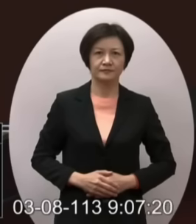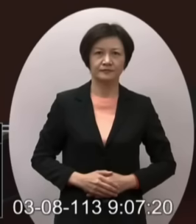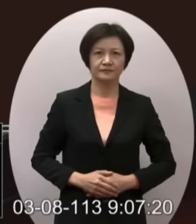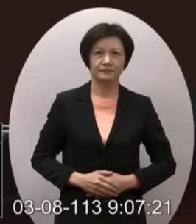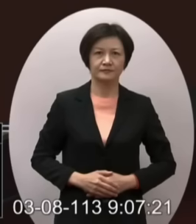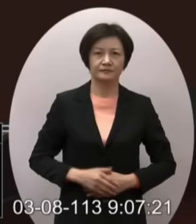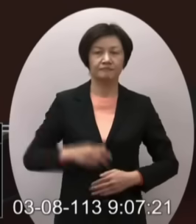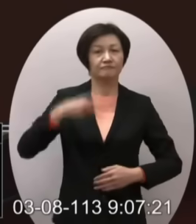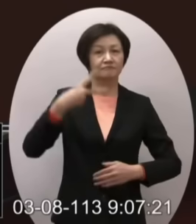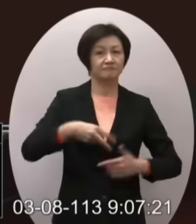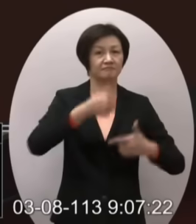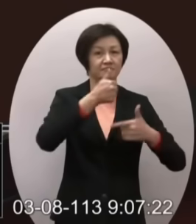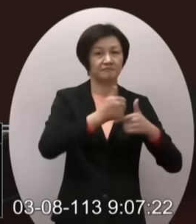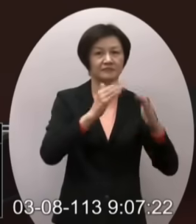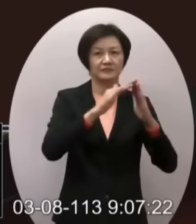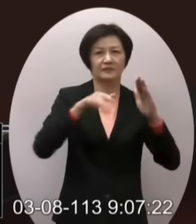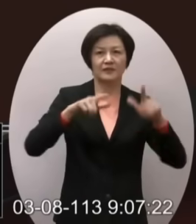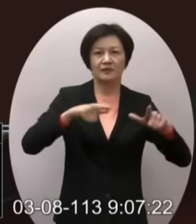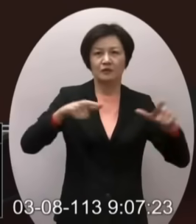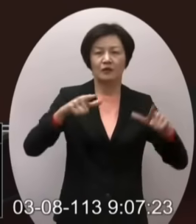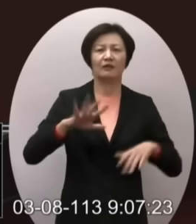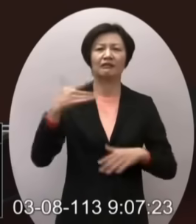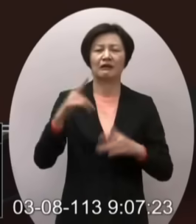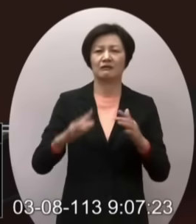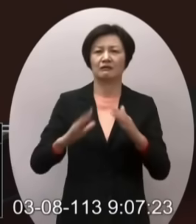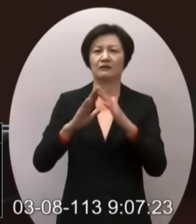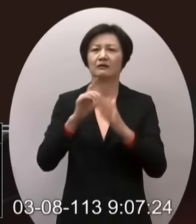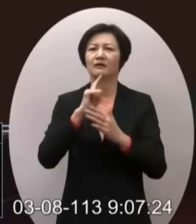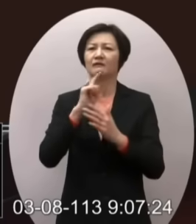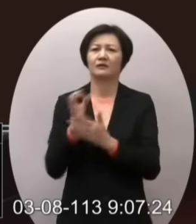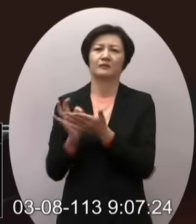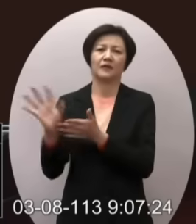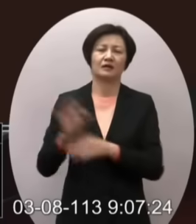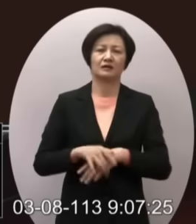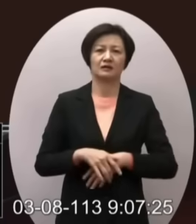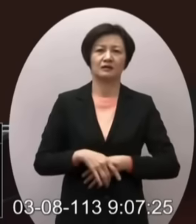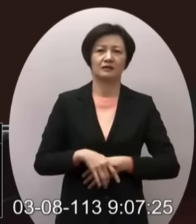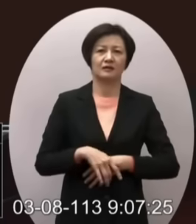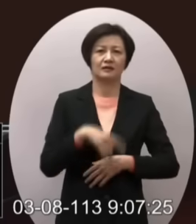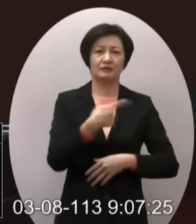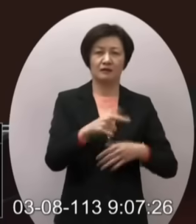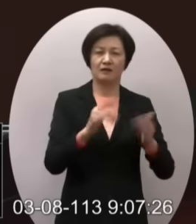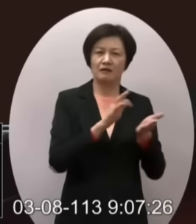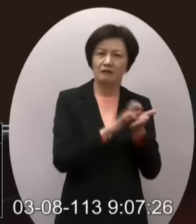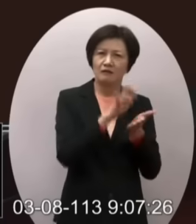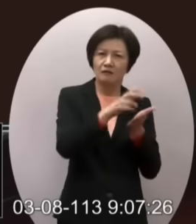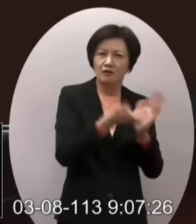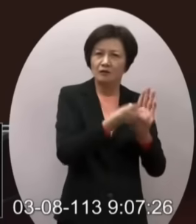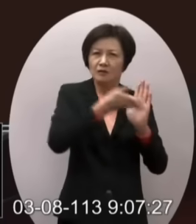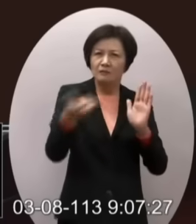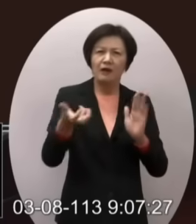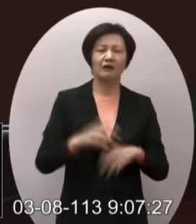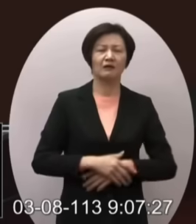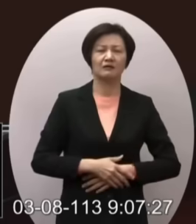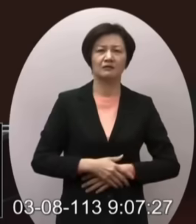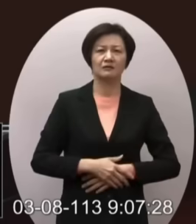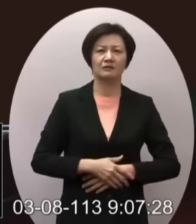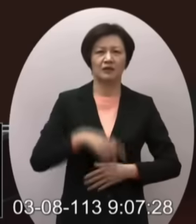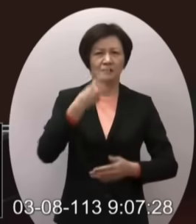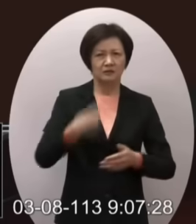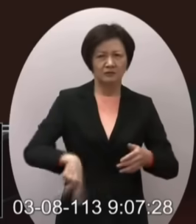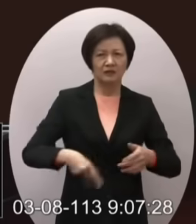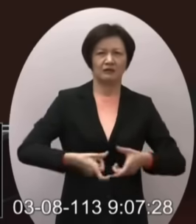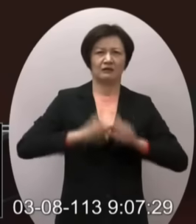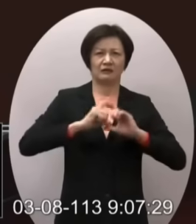重建家园却遭排富，航空城搬迁户何辜？重建家园却遭排